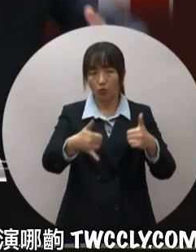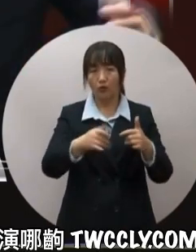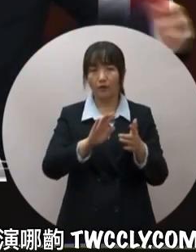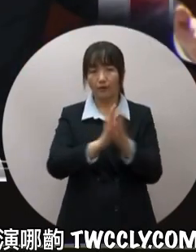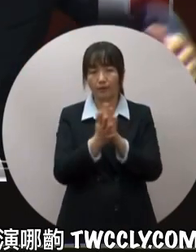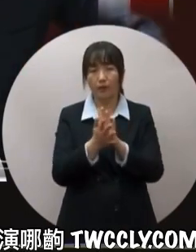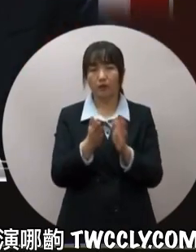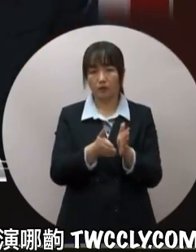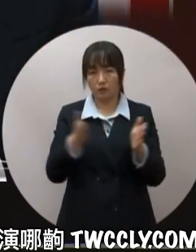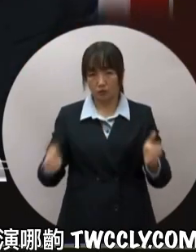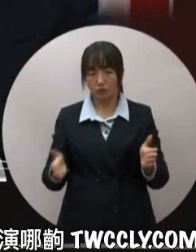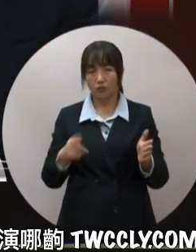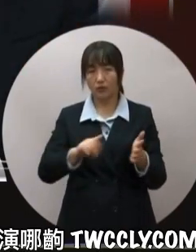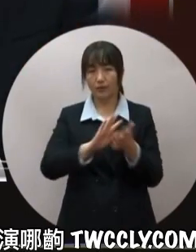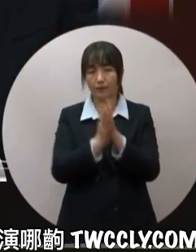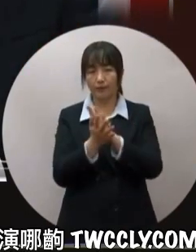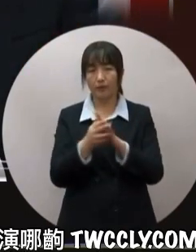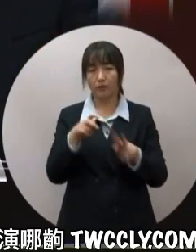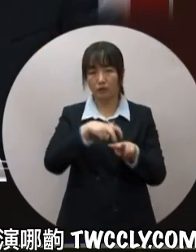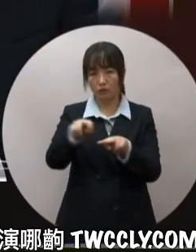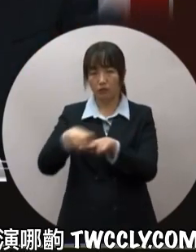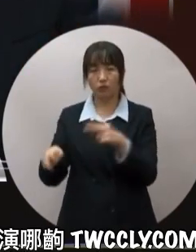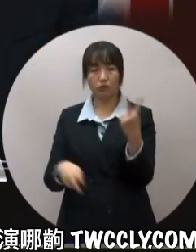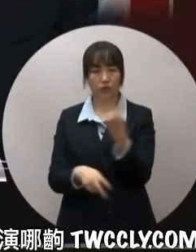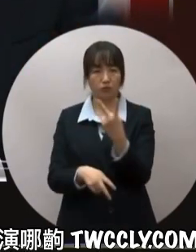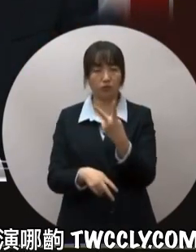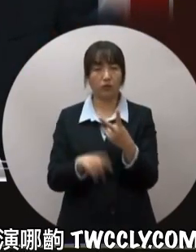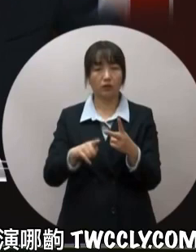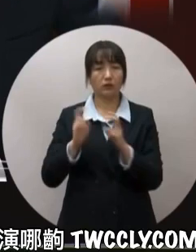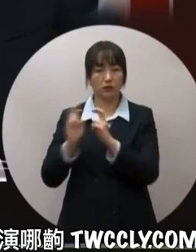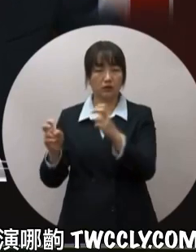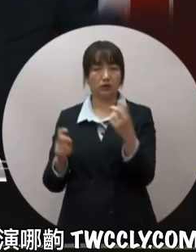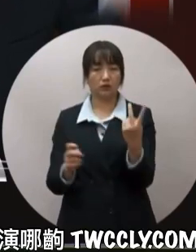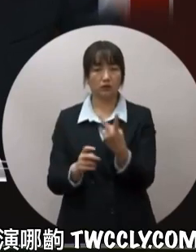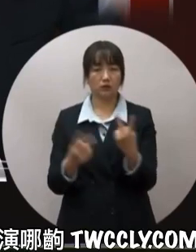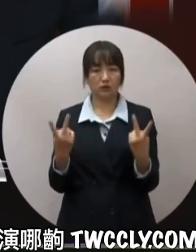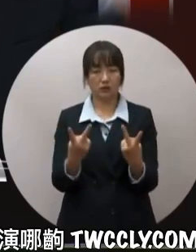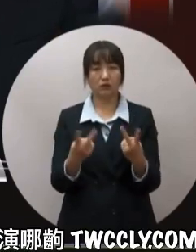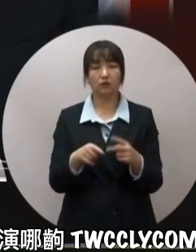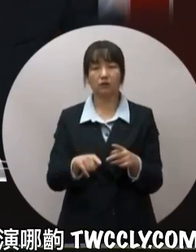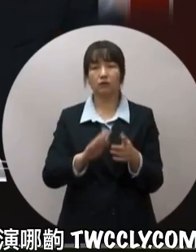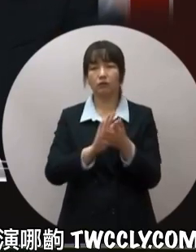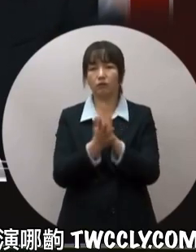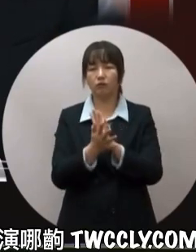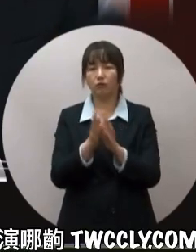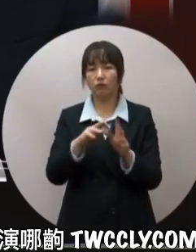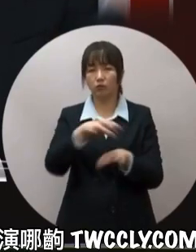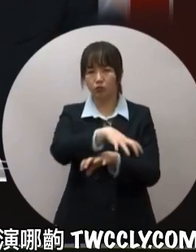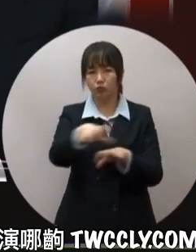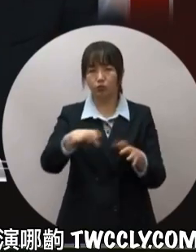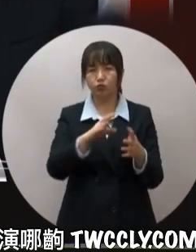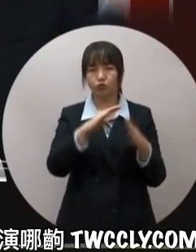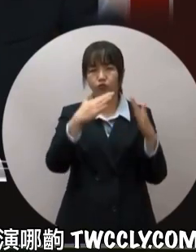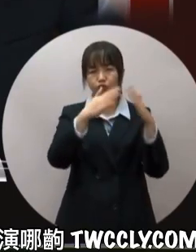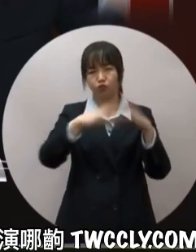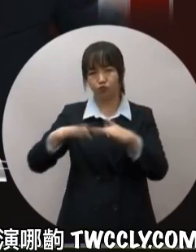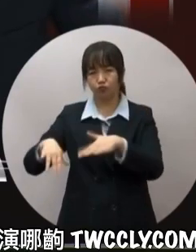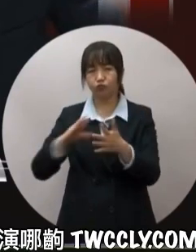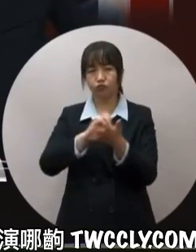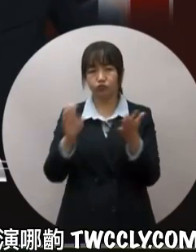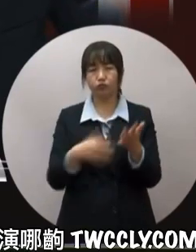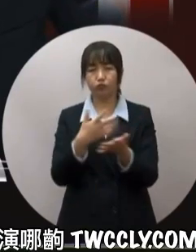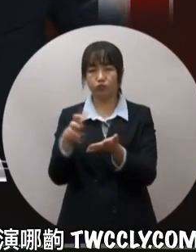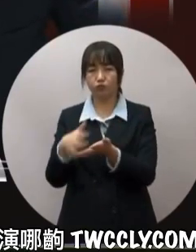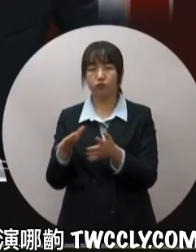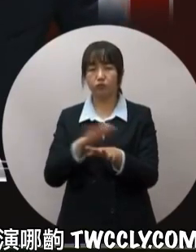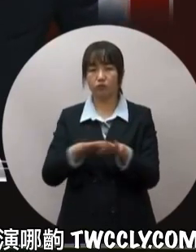擴建擴建成兩條台鐵兩條捷運但是這樣的話可能周遭要拆除的房子可能非常的多